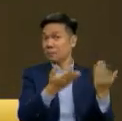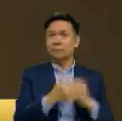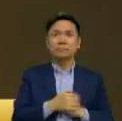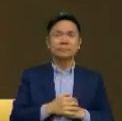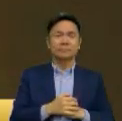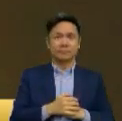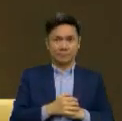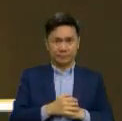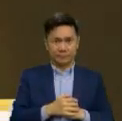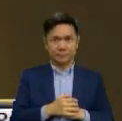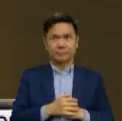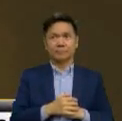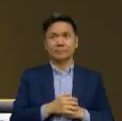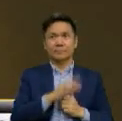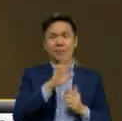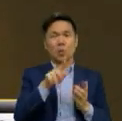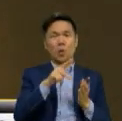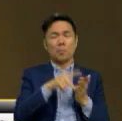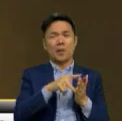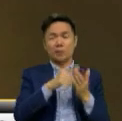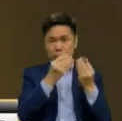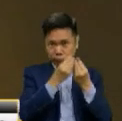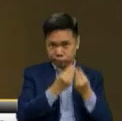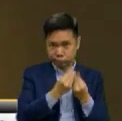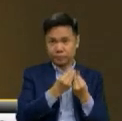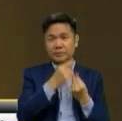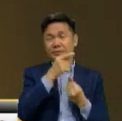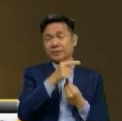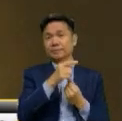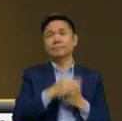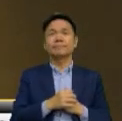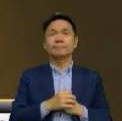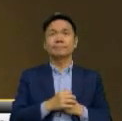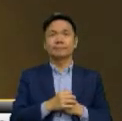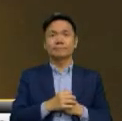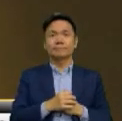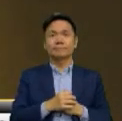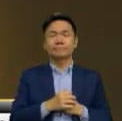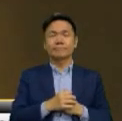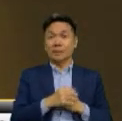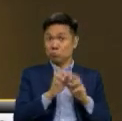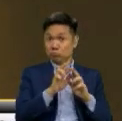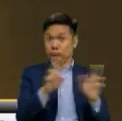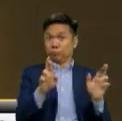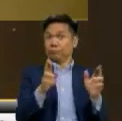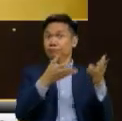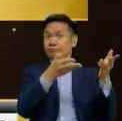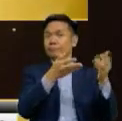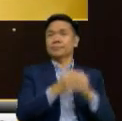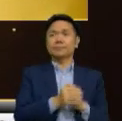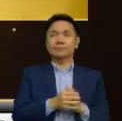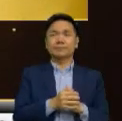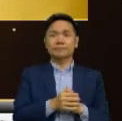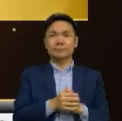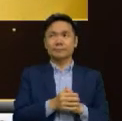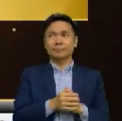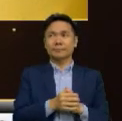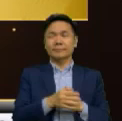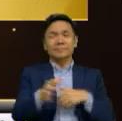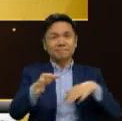situasinya pada ketika ini di pusat penjumlahan resmi undi sekirakan plafon kita sudah pun bersedia untuk